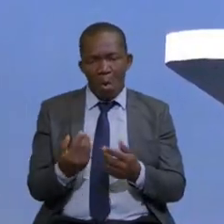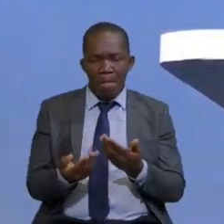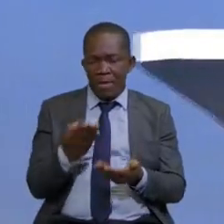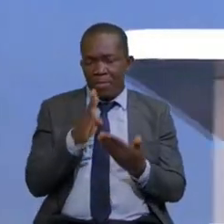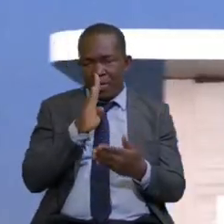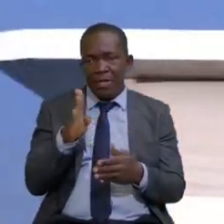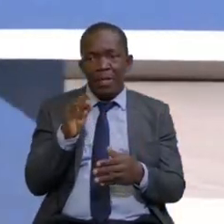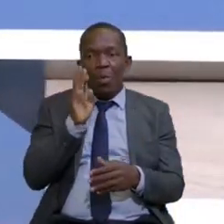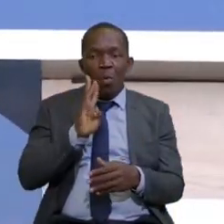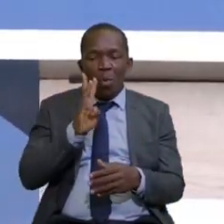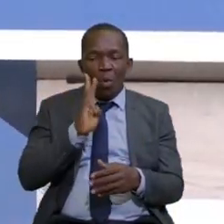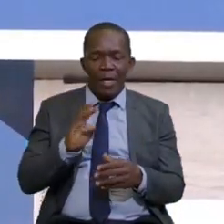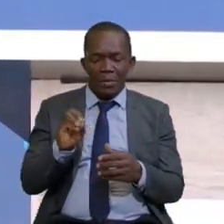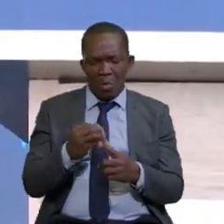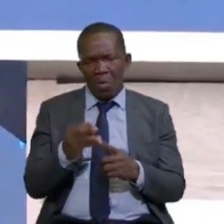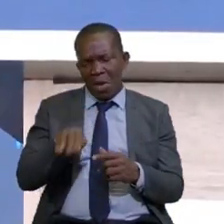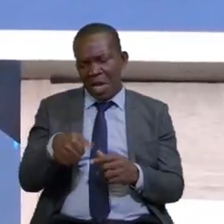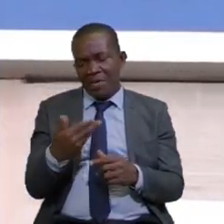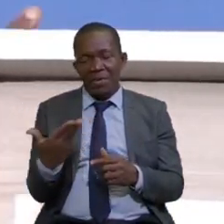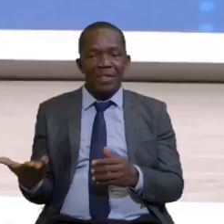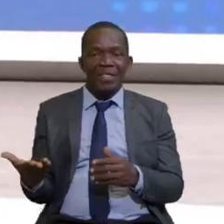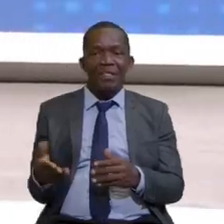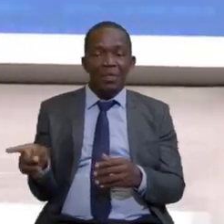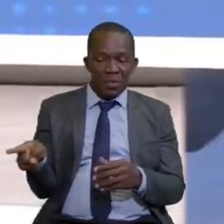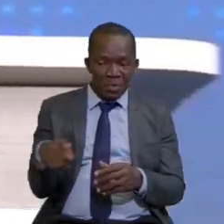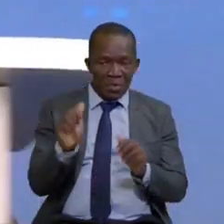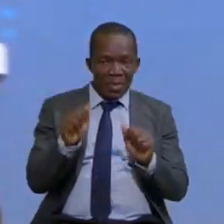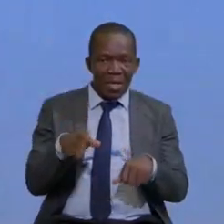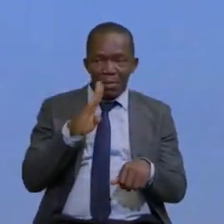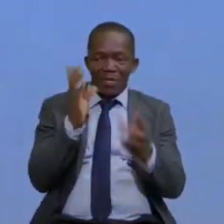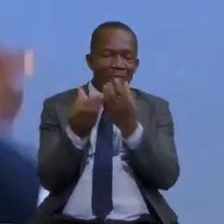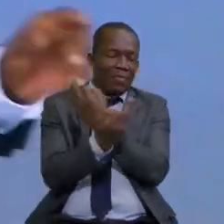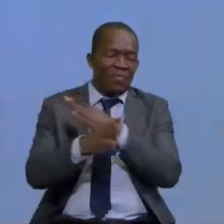Ou le vin, tu ne peux pas t'en passer.